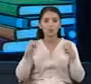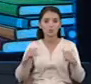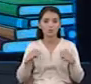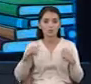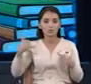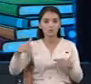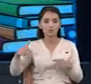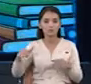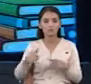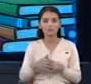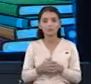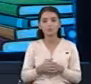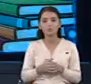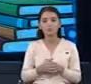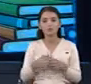рюкзак,